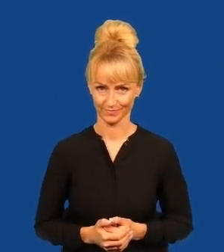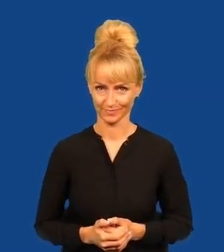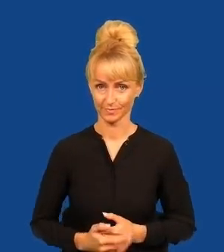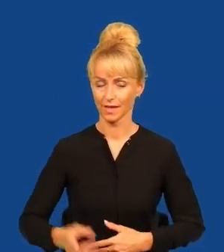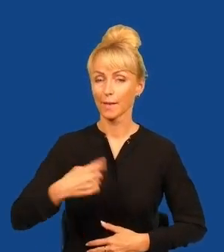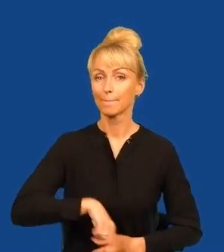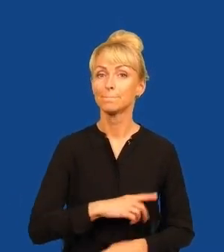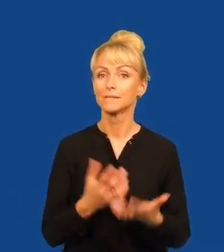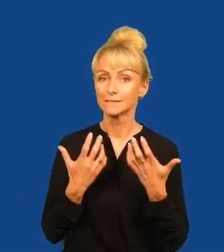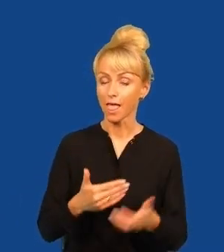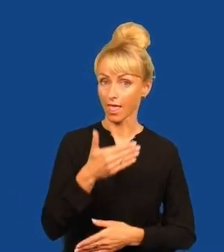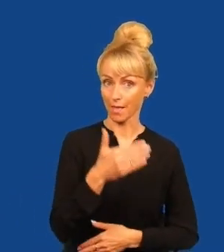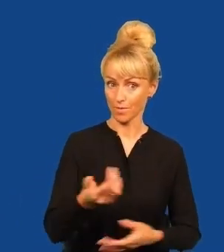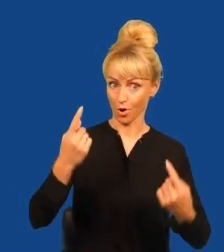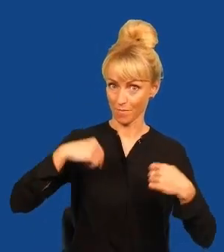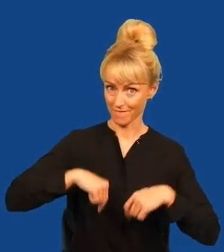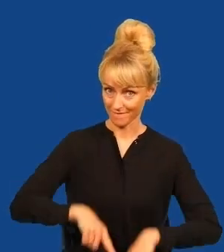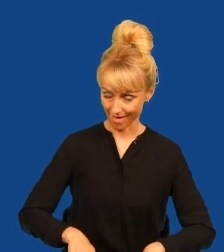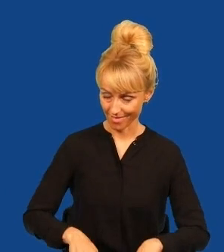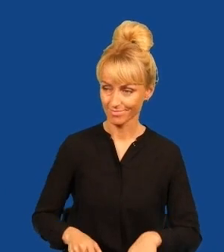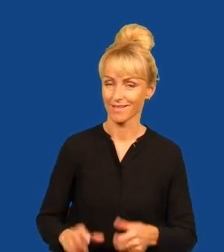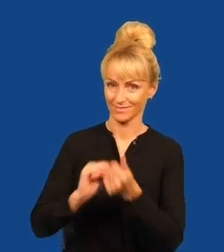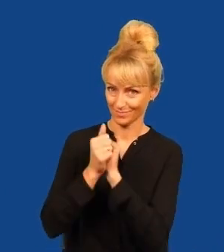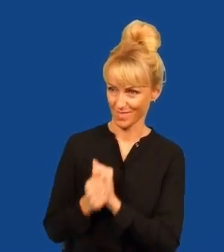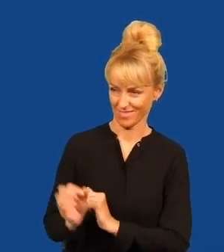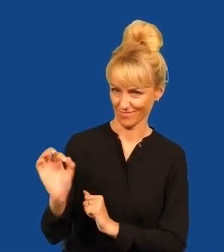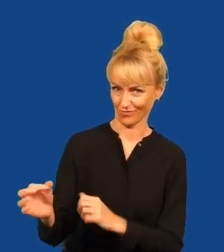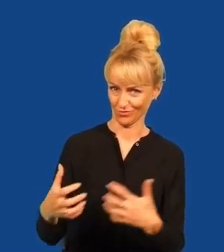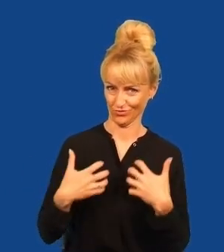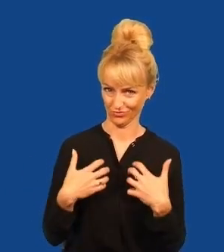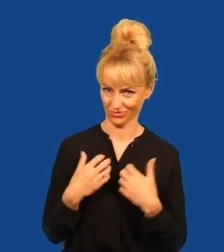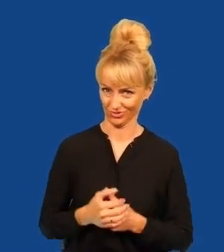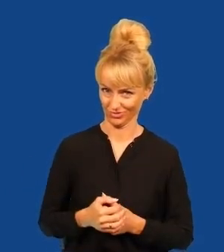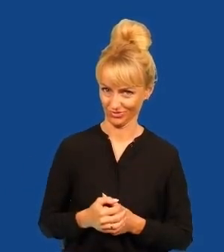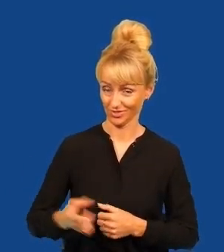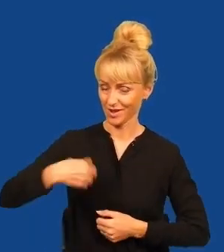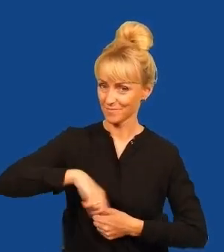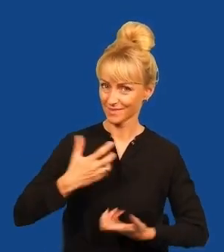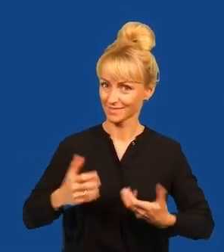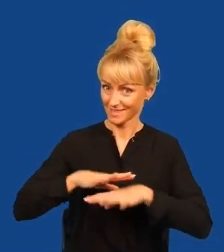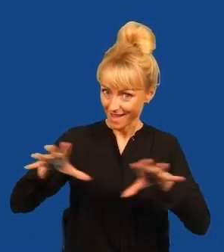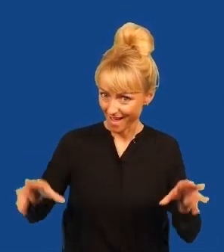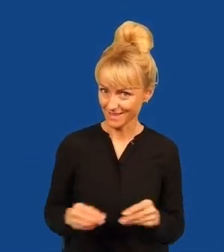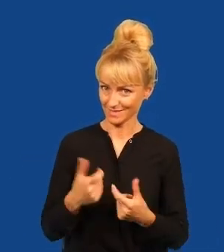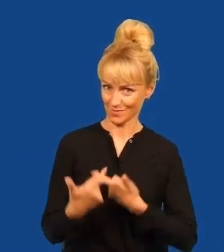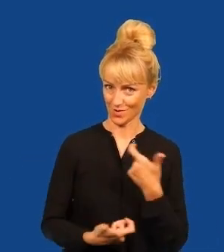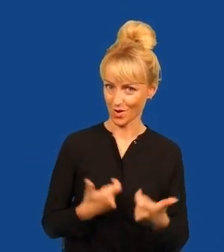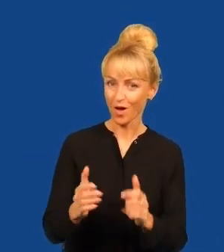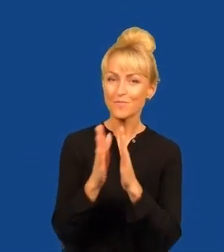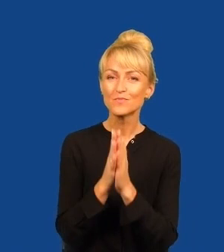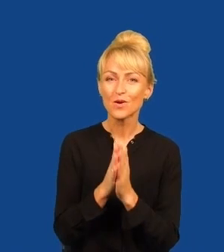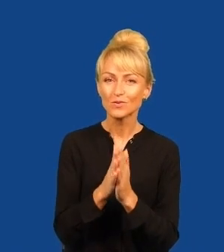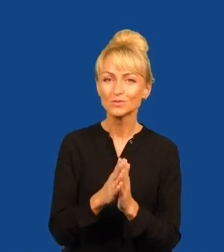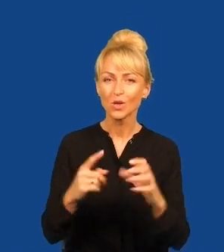żeby mObywatel zmieniał wasz świat i z wami chcemy to robić. Zapraszam was wszystkich do skanowania tego QR